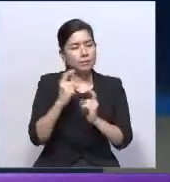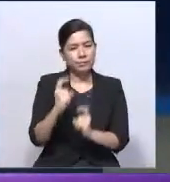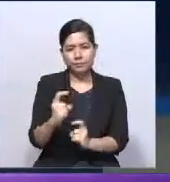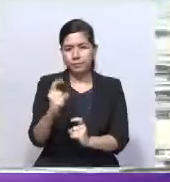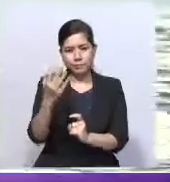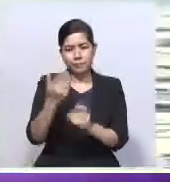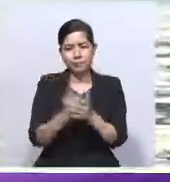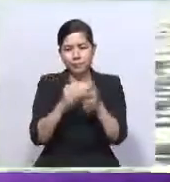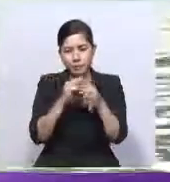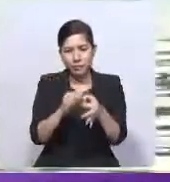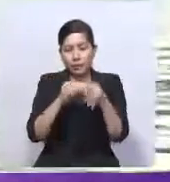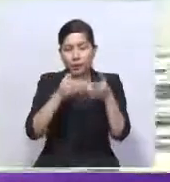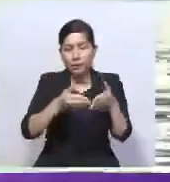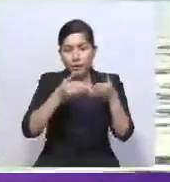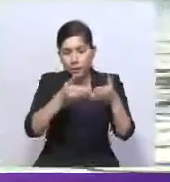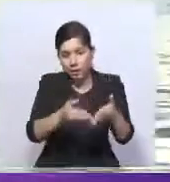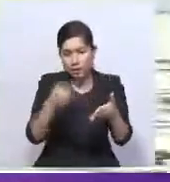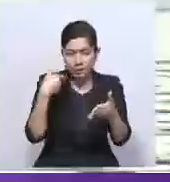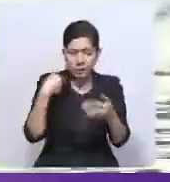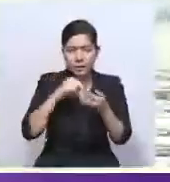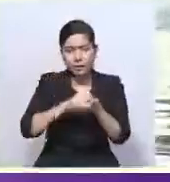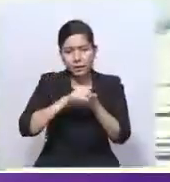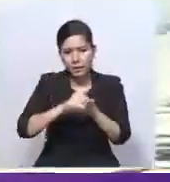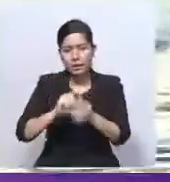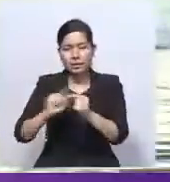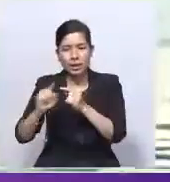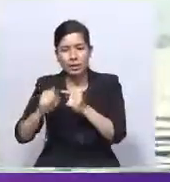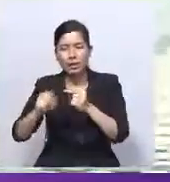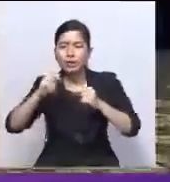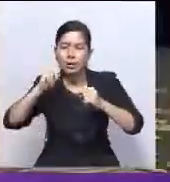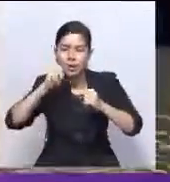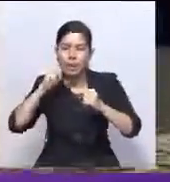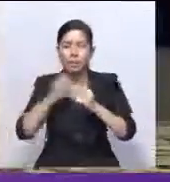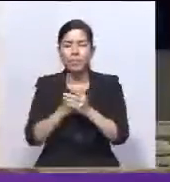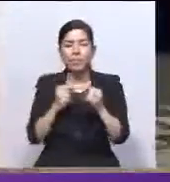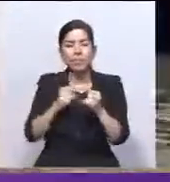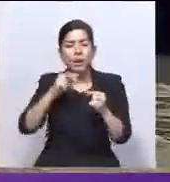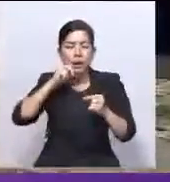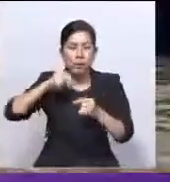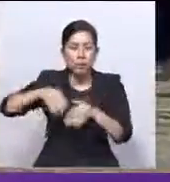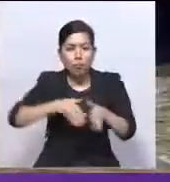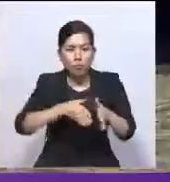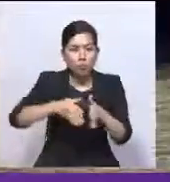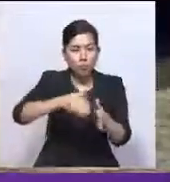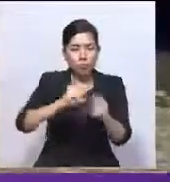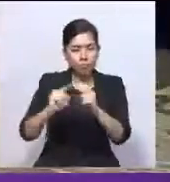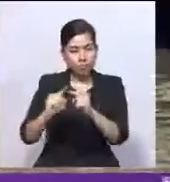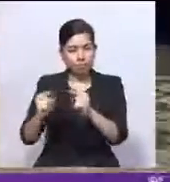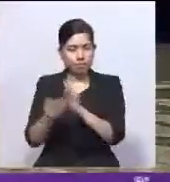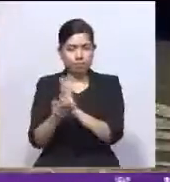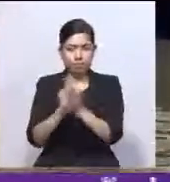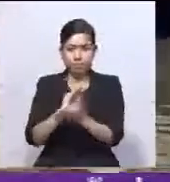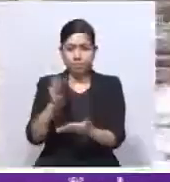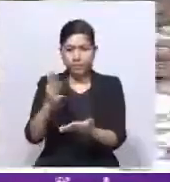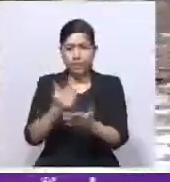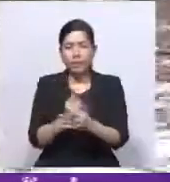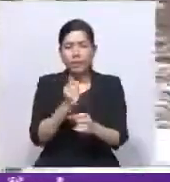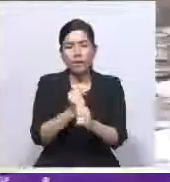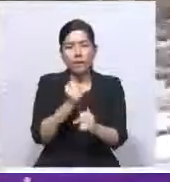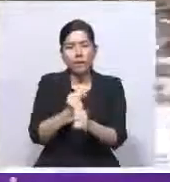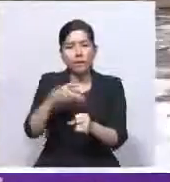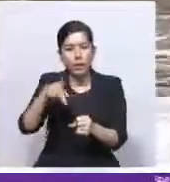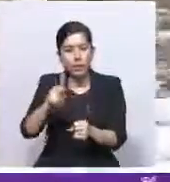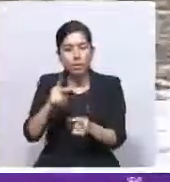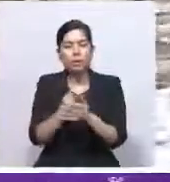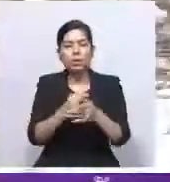รายต่อการเดินเรือหรือการสัญจรทางน้ำและไม่ทำให้ทางน้ำเปลี่ยนแปลงรวมถึงการใช้ประโยชน์จะไม่ก่อให้เกิดผล